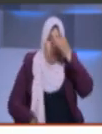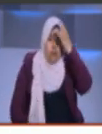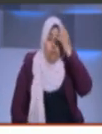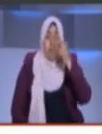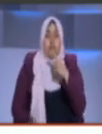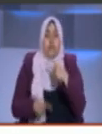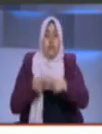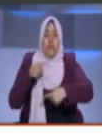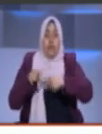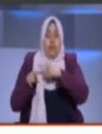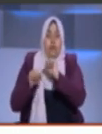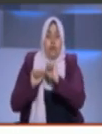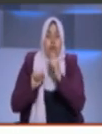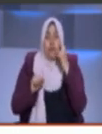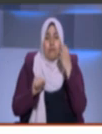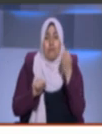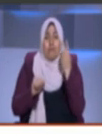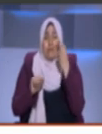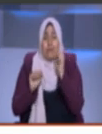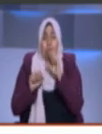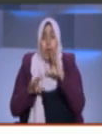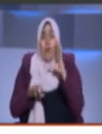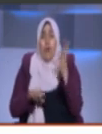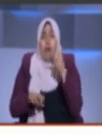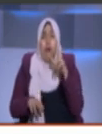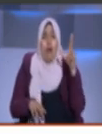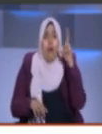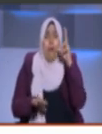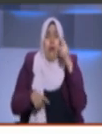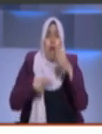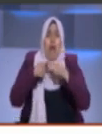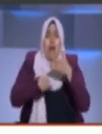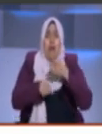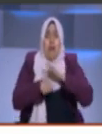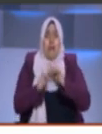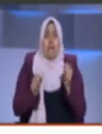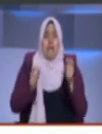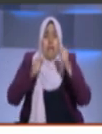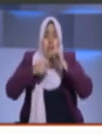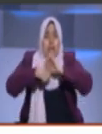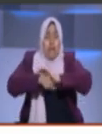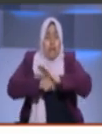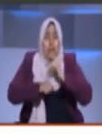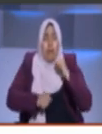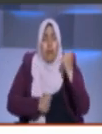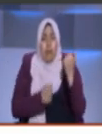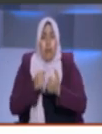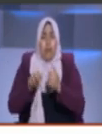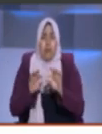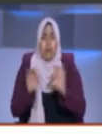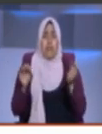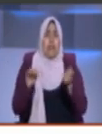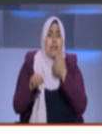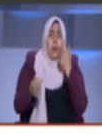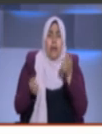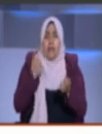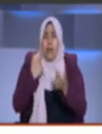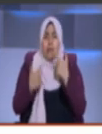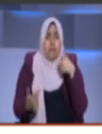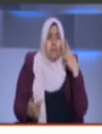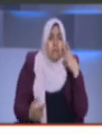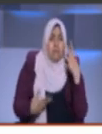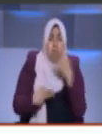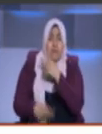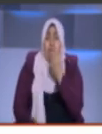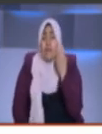متابعة حضرتك دكتور عادل لكل الأخبار الواردة حول يعني محاولات لإيجاد لقاح، ما